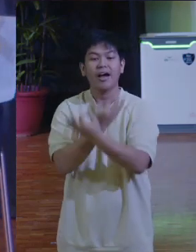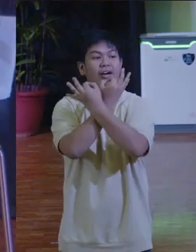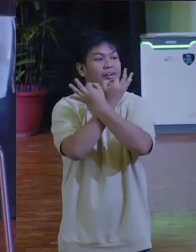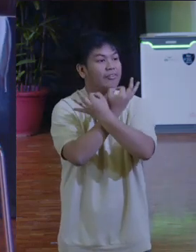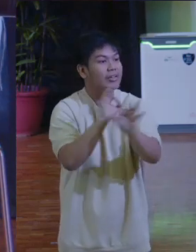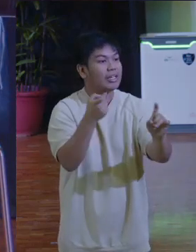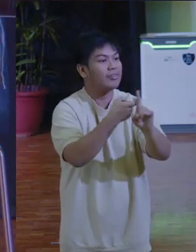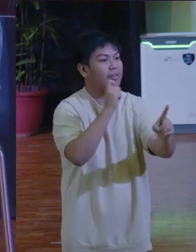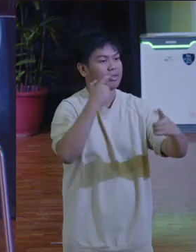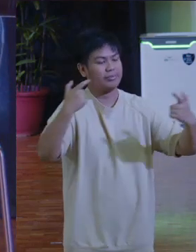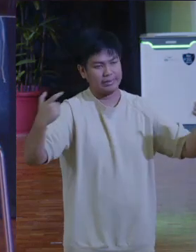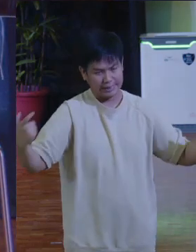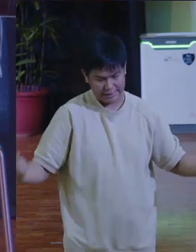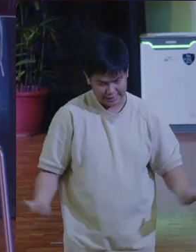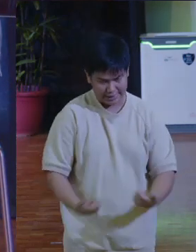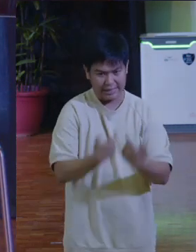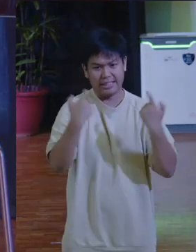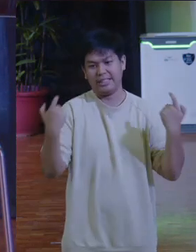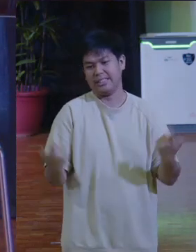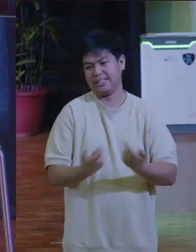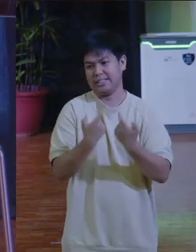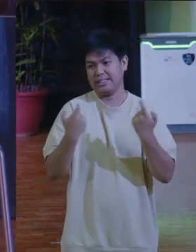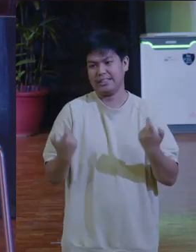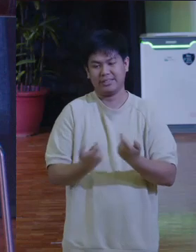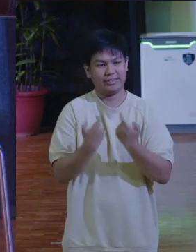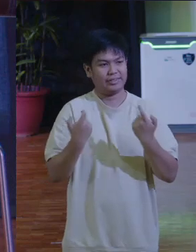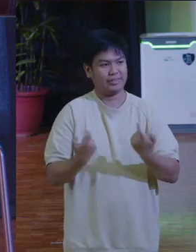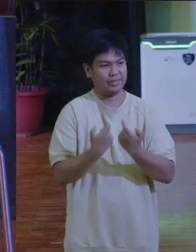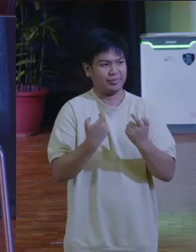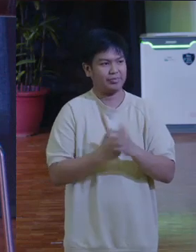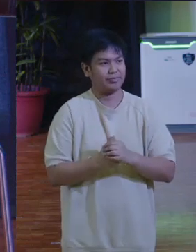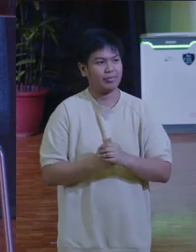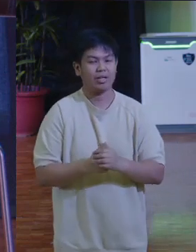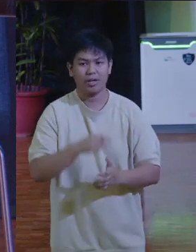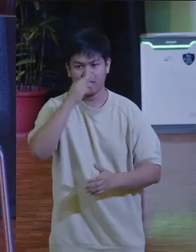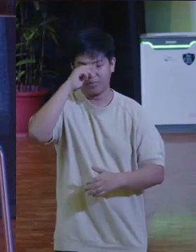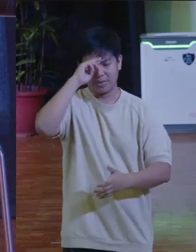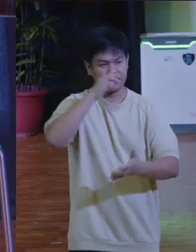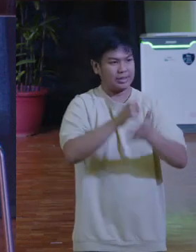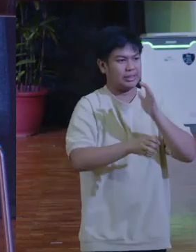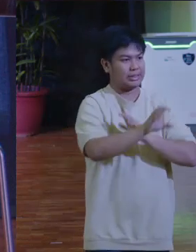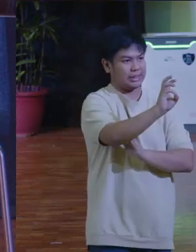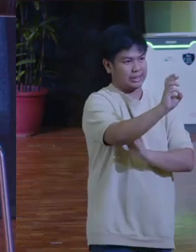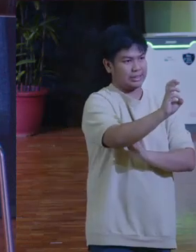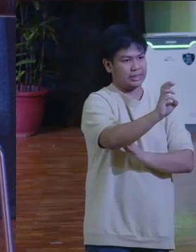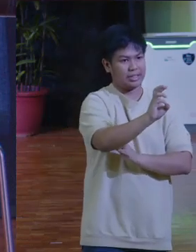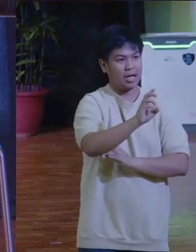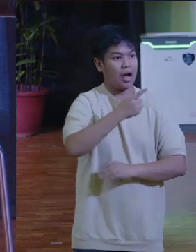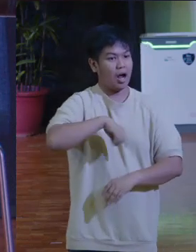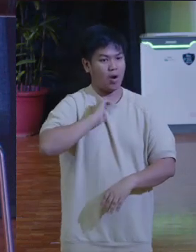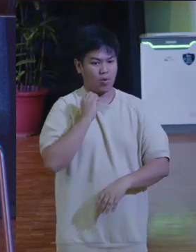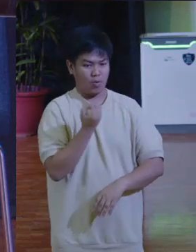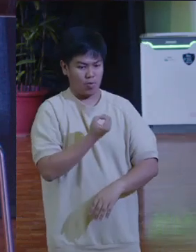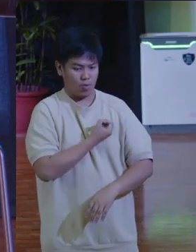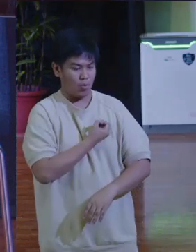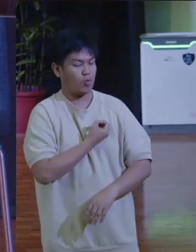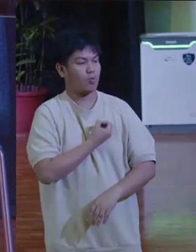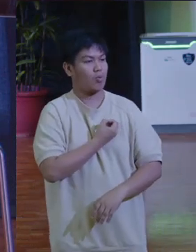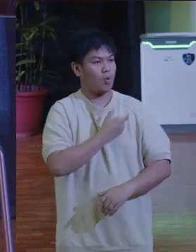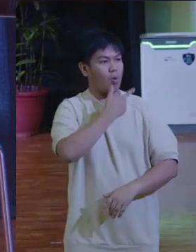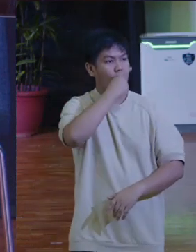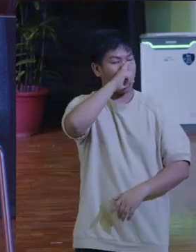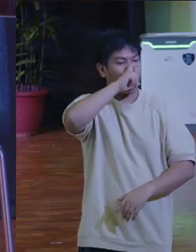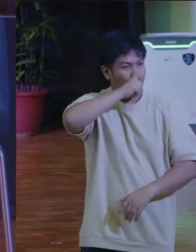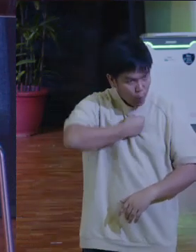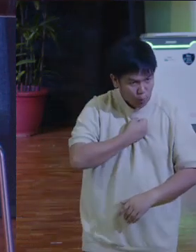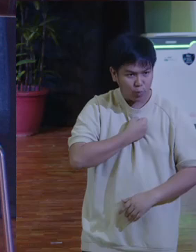from sin. Sa Romans chapter 6 verse 6, we know that our old self was crucified with Him in order that the body